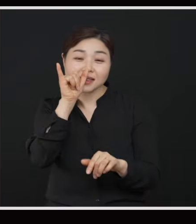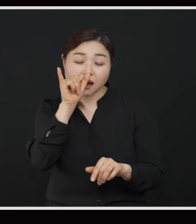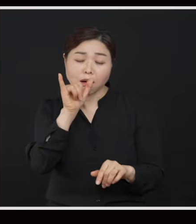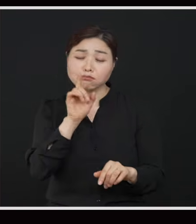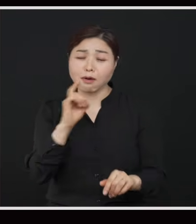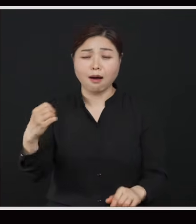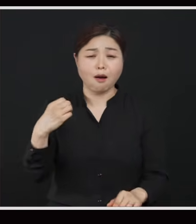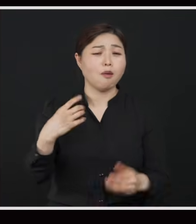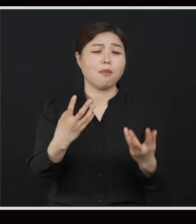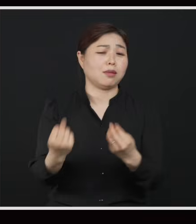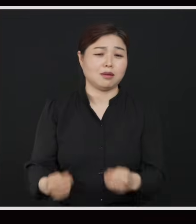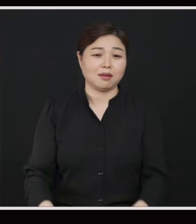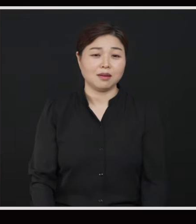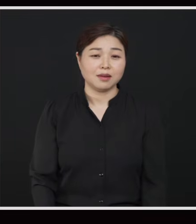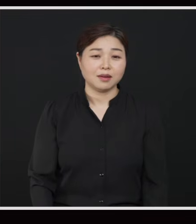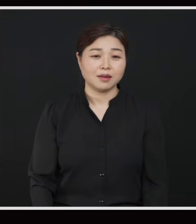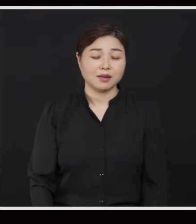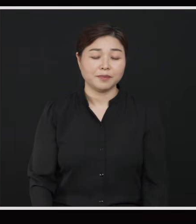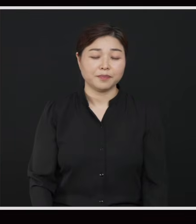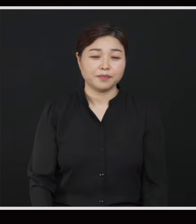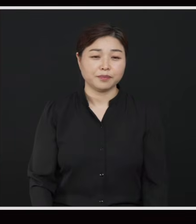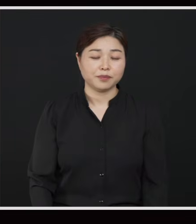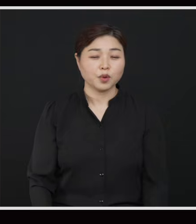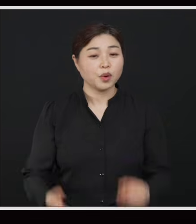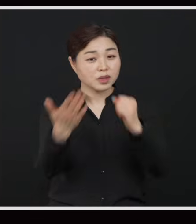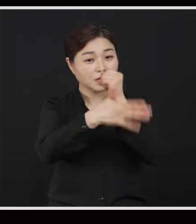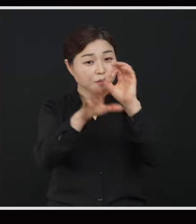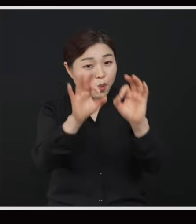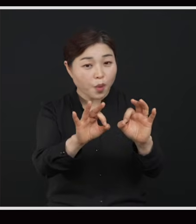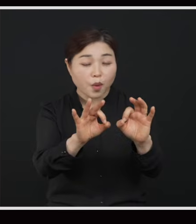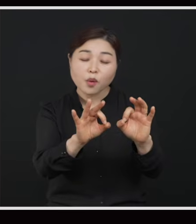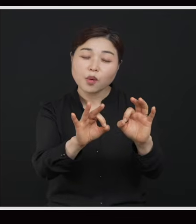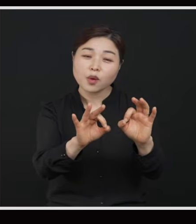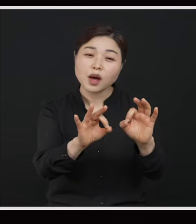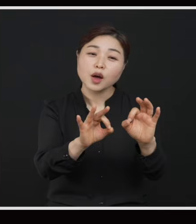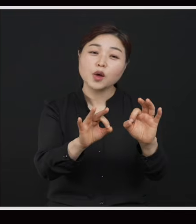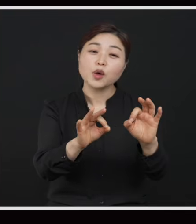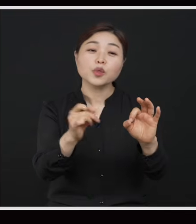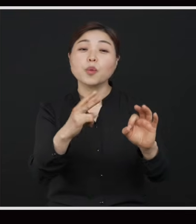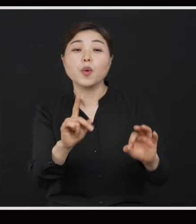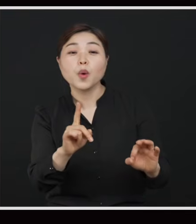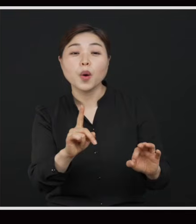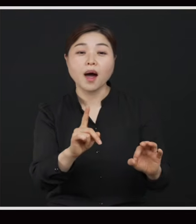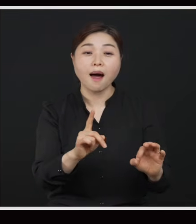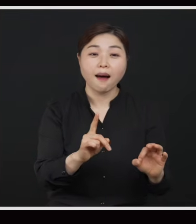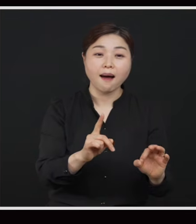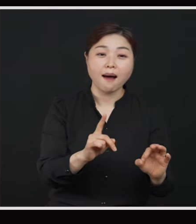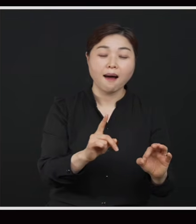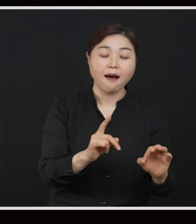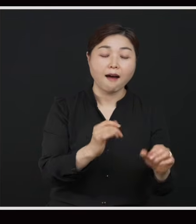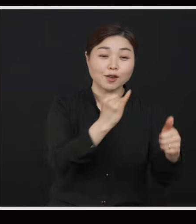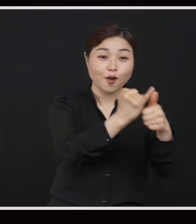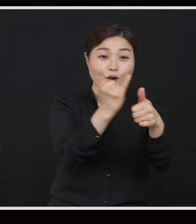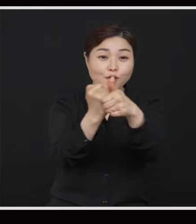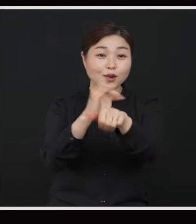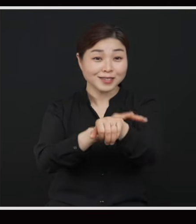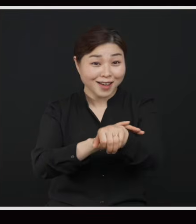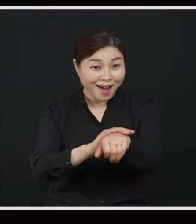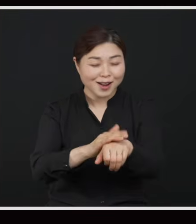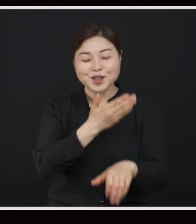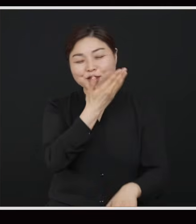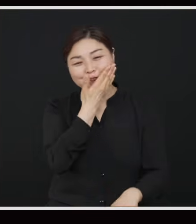분들이 많잖아요. 저를 포함해서. 자, 또 뭐가 있습니까? 다들 뭐 짝을 잘